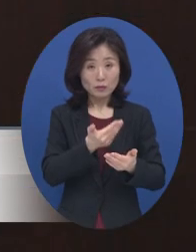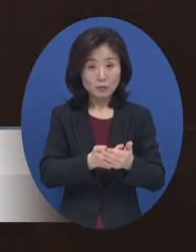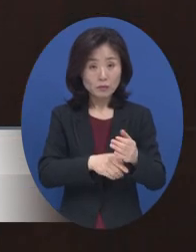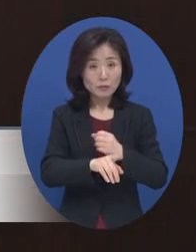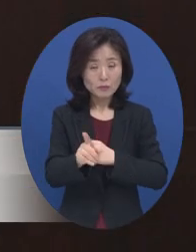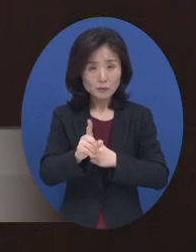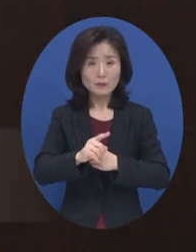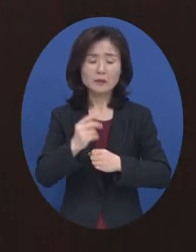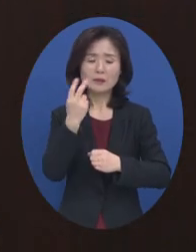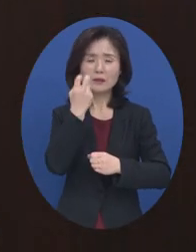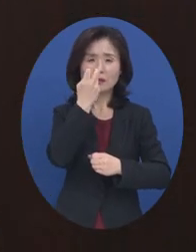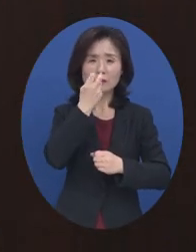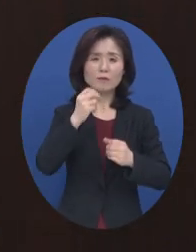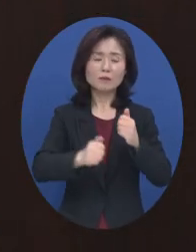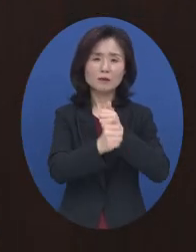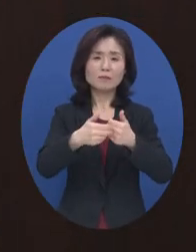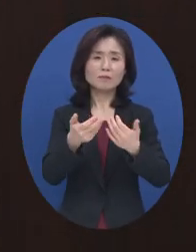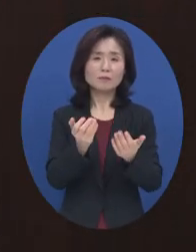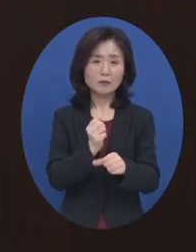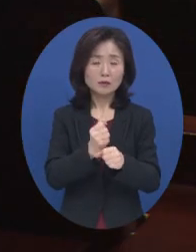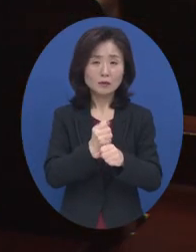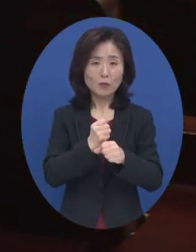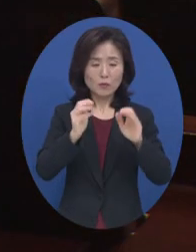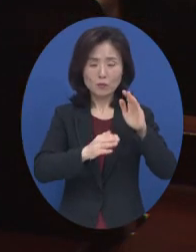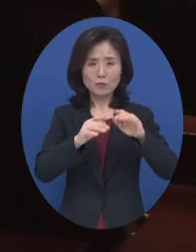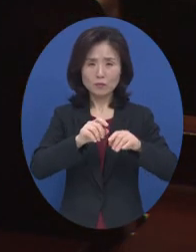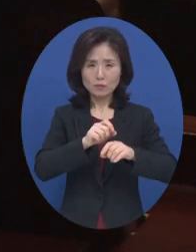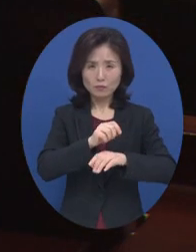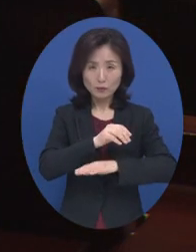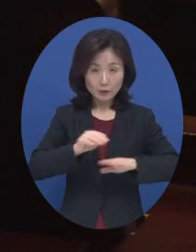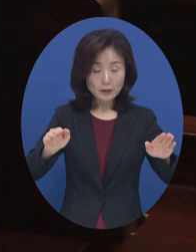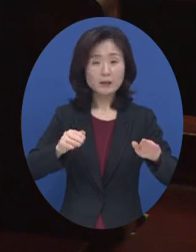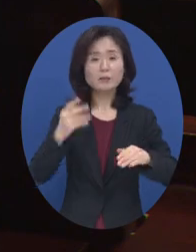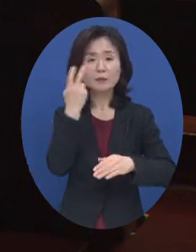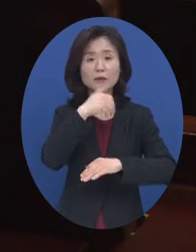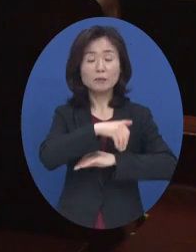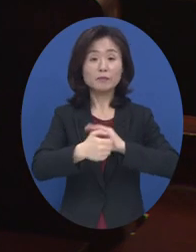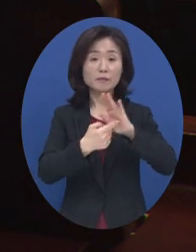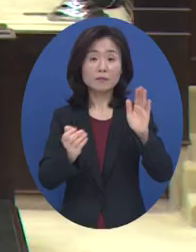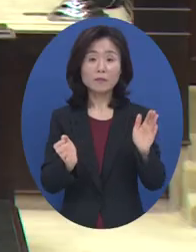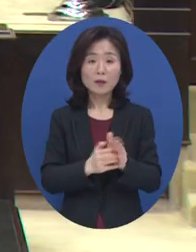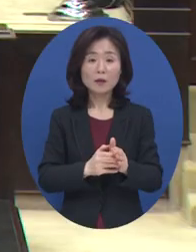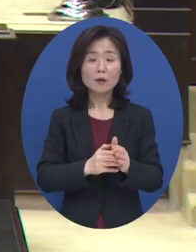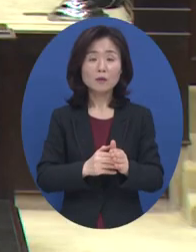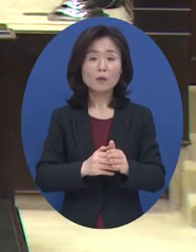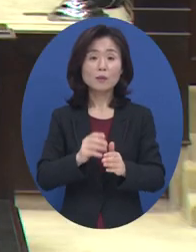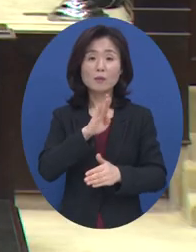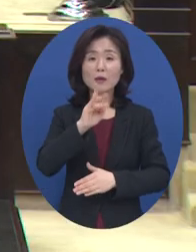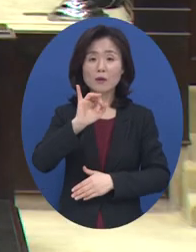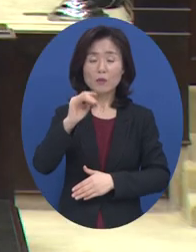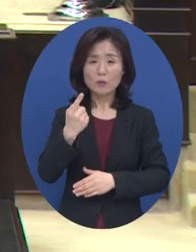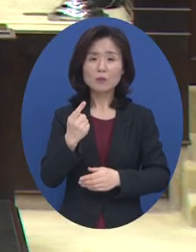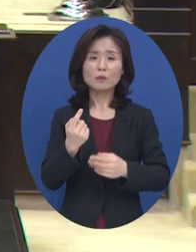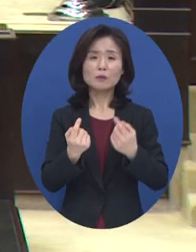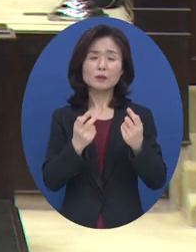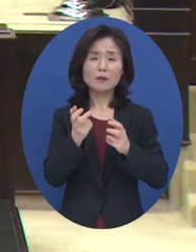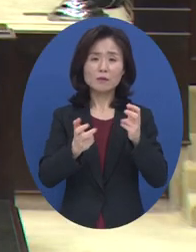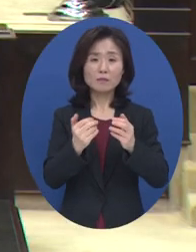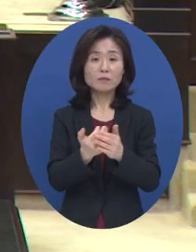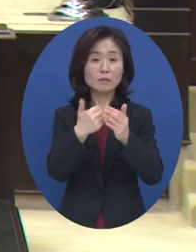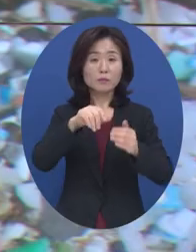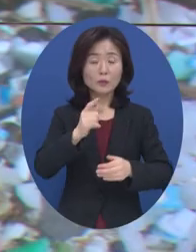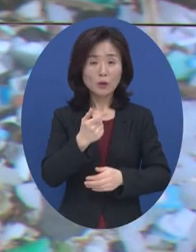지역 선정은 심사위원회를 구성 에 최대한 공정하게 심사 겠다고 밝혔습니다 돈의 바이오 산업을 견인할 바이오산업 씬